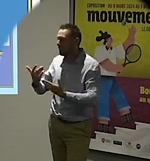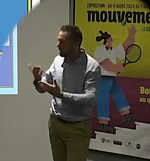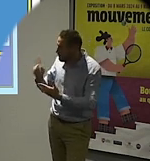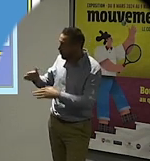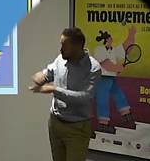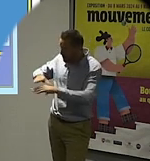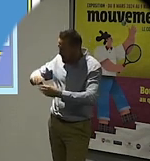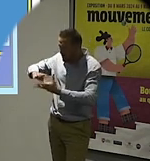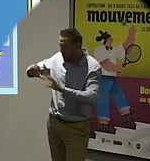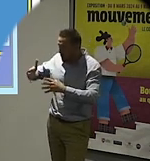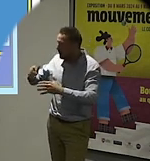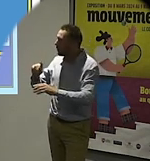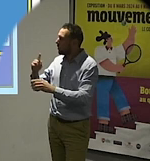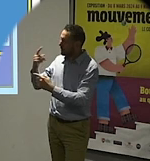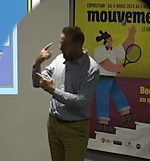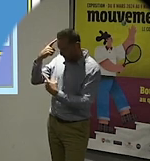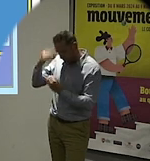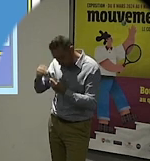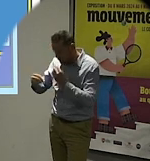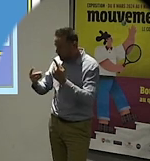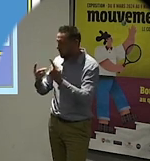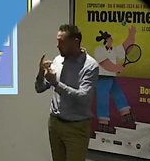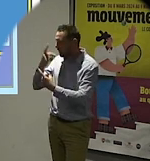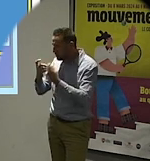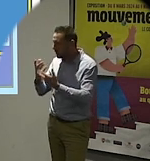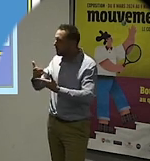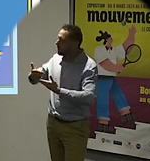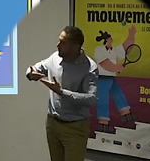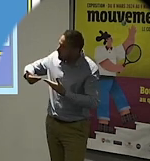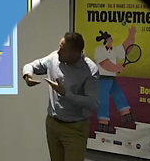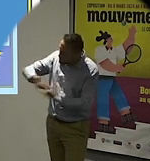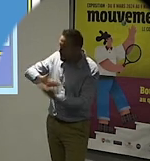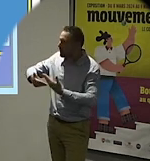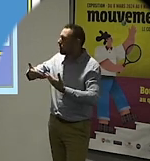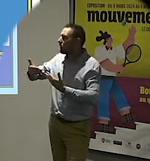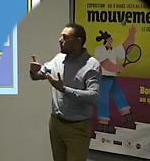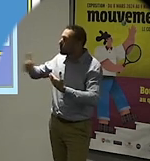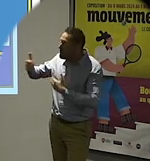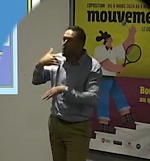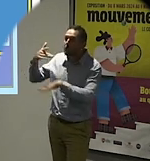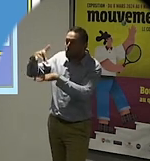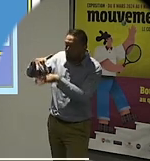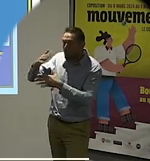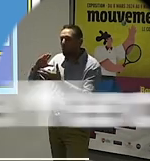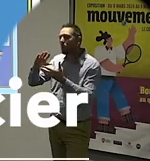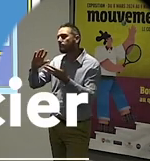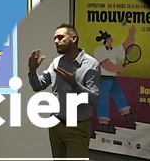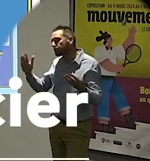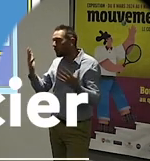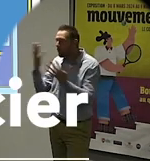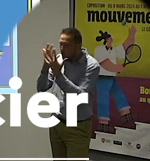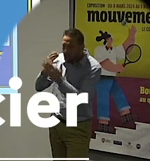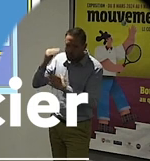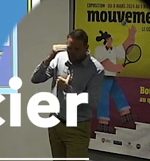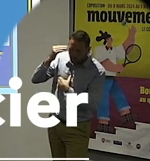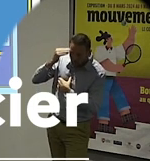Et donc, c'est ce qui montre aussi l'évolution et le temps que ça peut prendre quand on a un trouble en santé mentale, qu'on doit effectivement faire